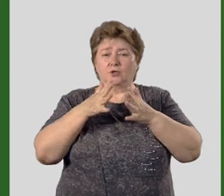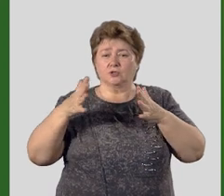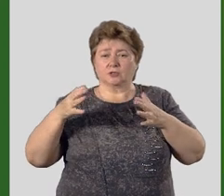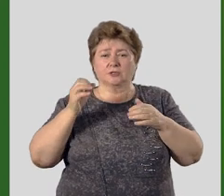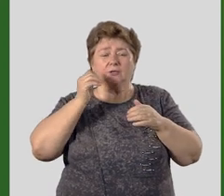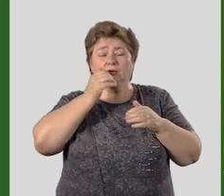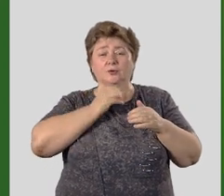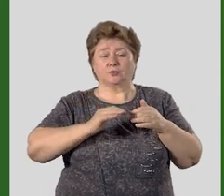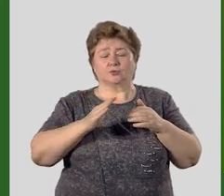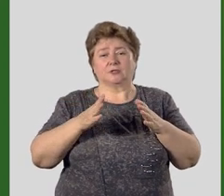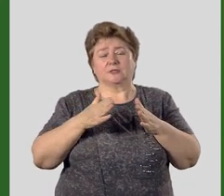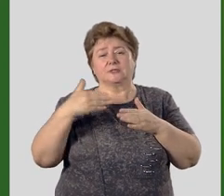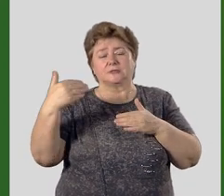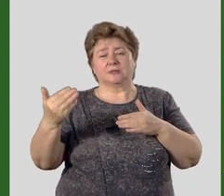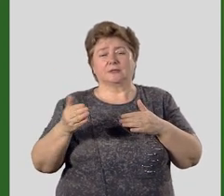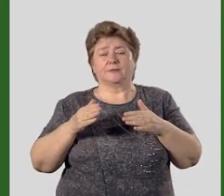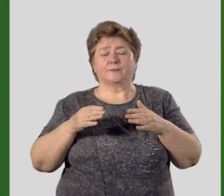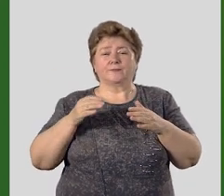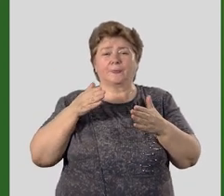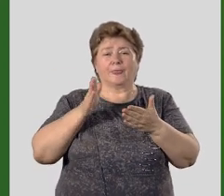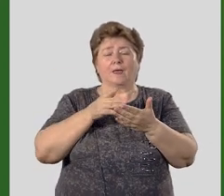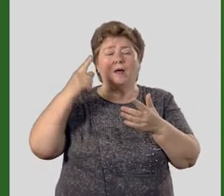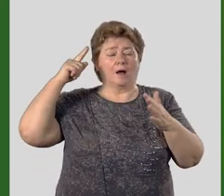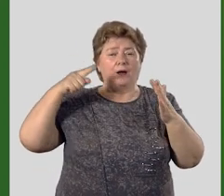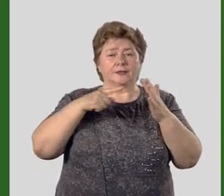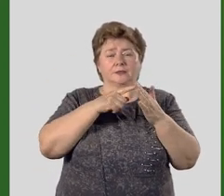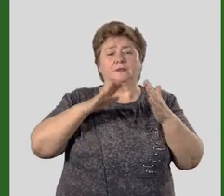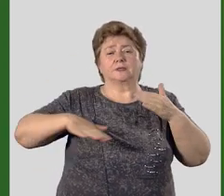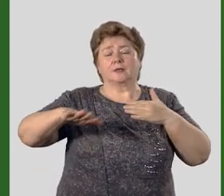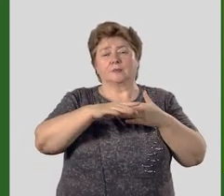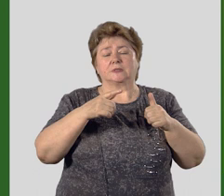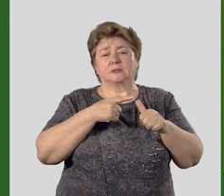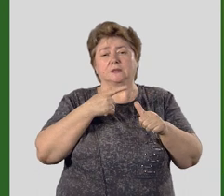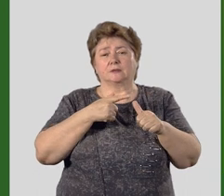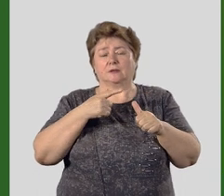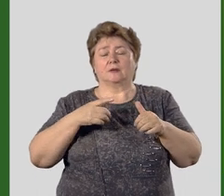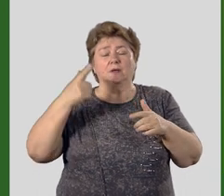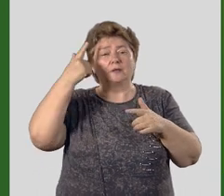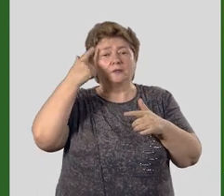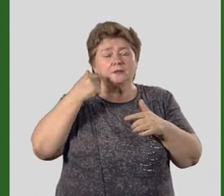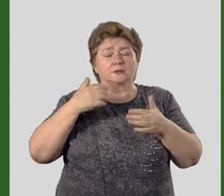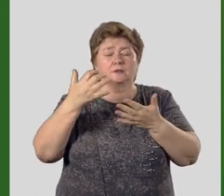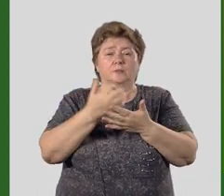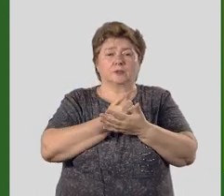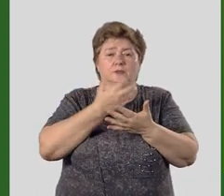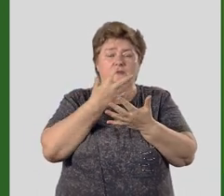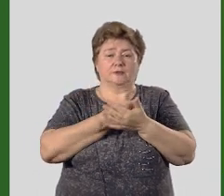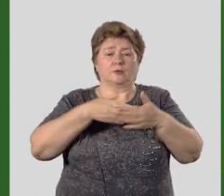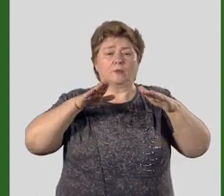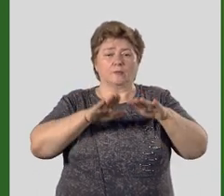стороны. Итак, ориентироваться на местности означает уметь определять